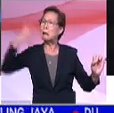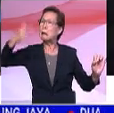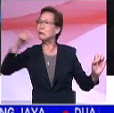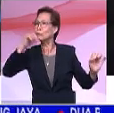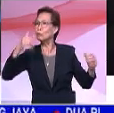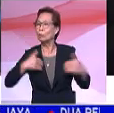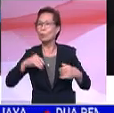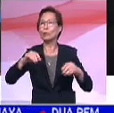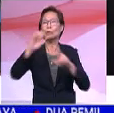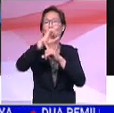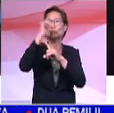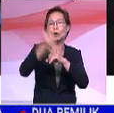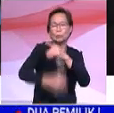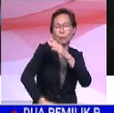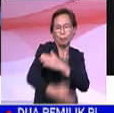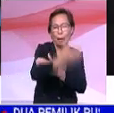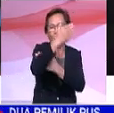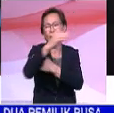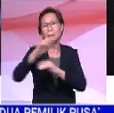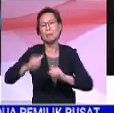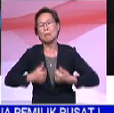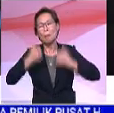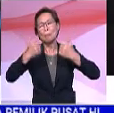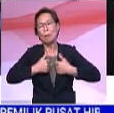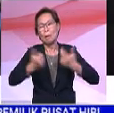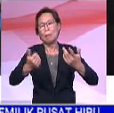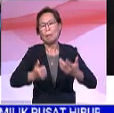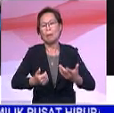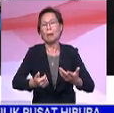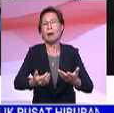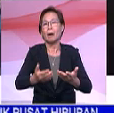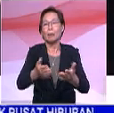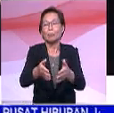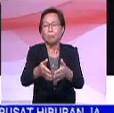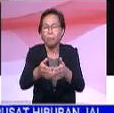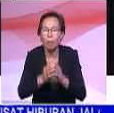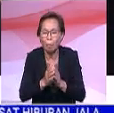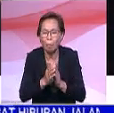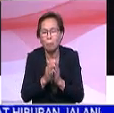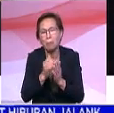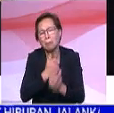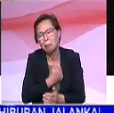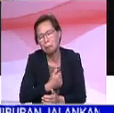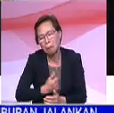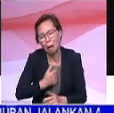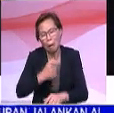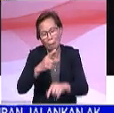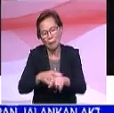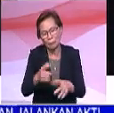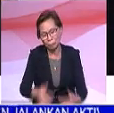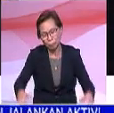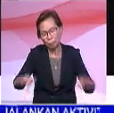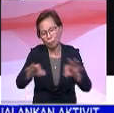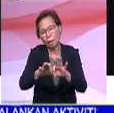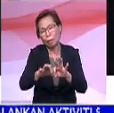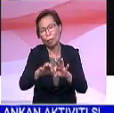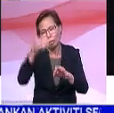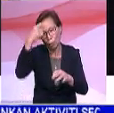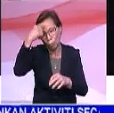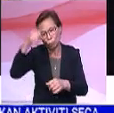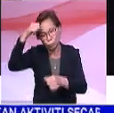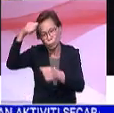Suasana pagi raya, mencium tangan kedua ibu bapa sambil memohon keampunan menjadi detik cukup bermakna untuk